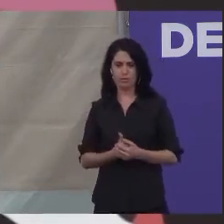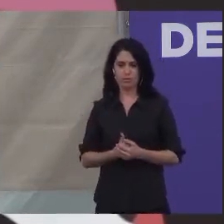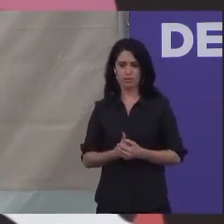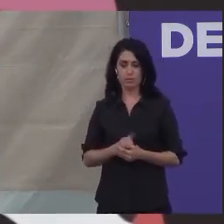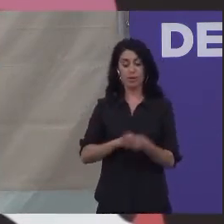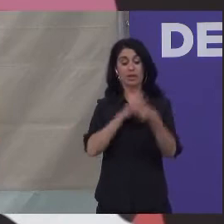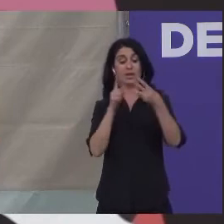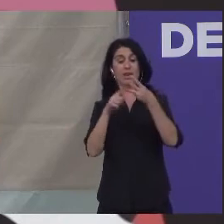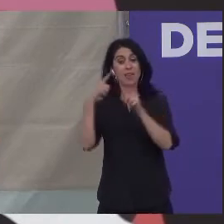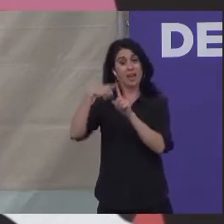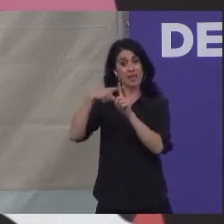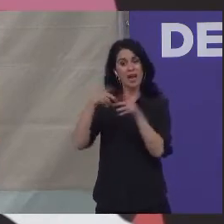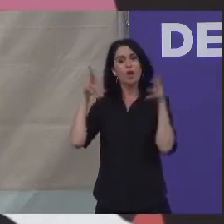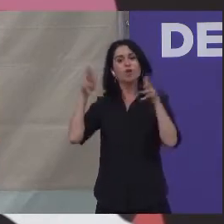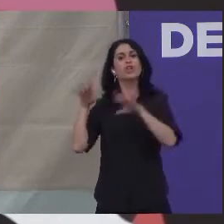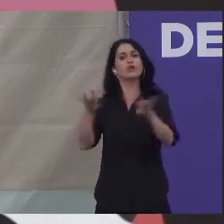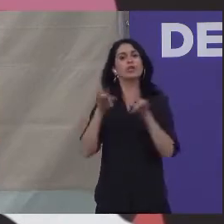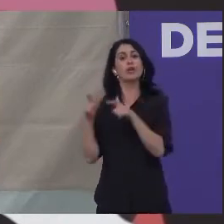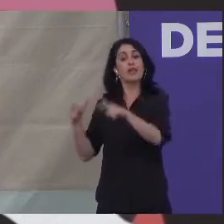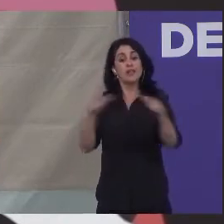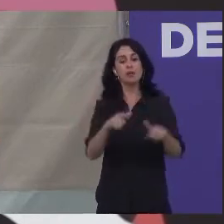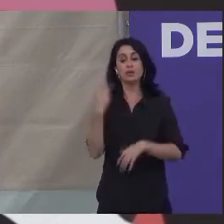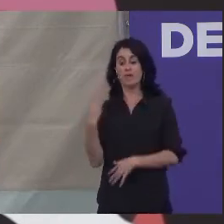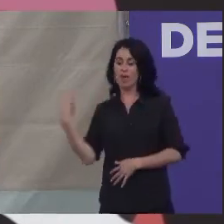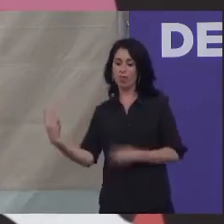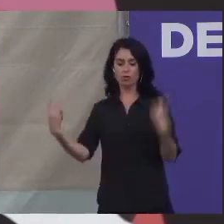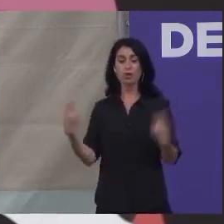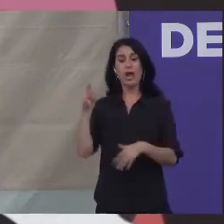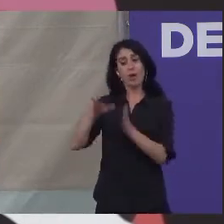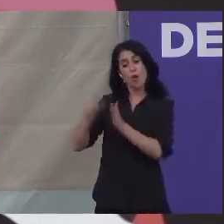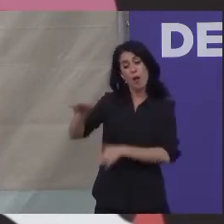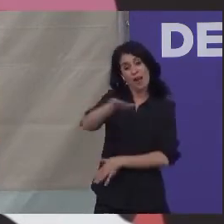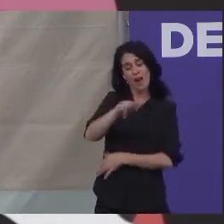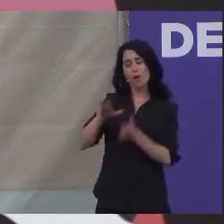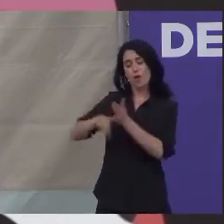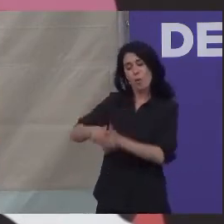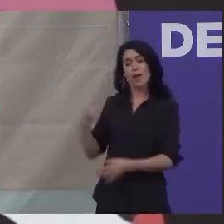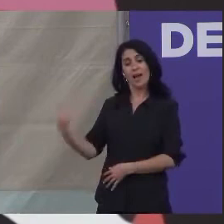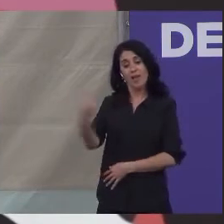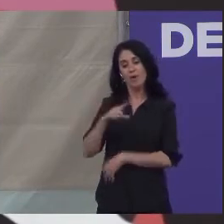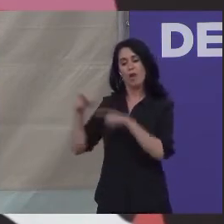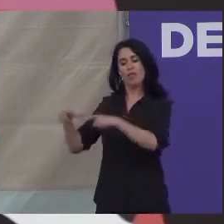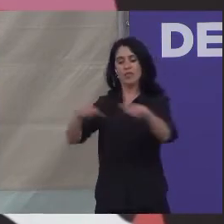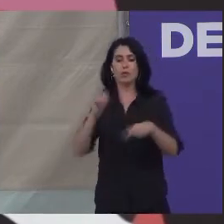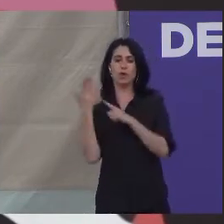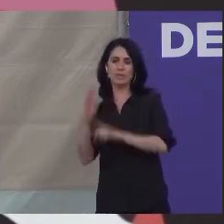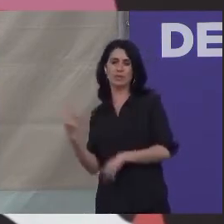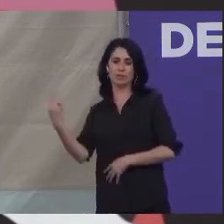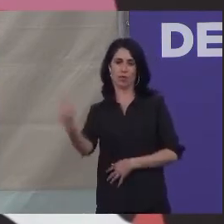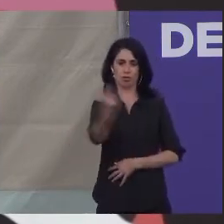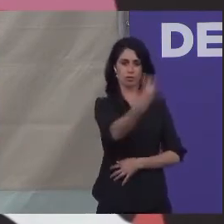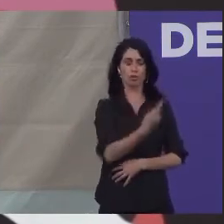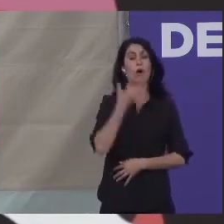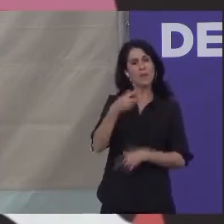com a Consell Territorial de Cercles, amb dos representants de cercle per cada comarca, amb un total de 68 membres més 10 representants de cercles sectorials.